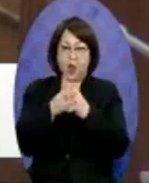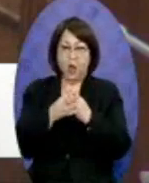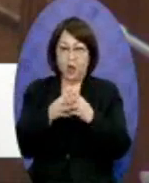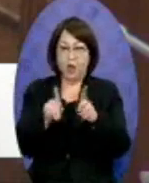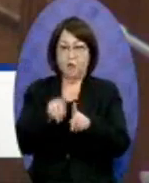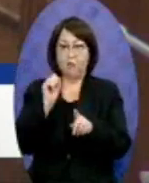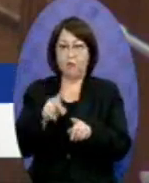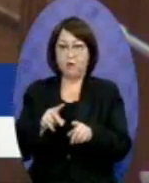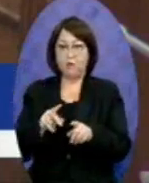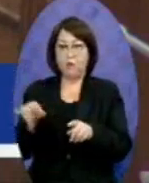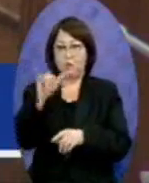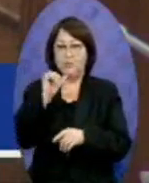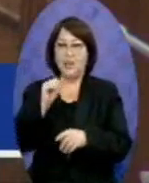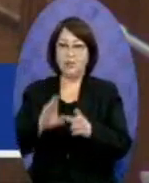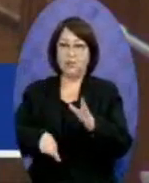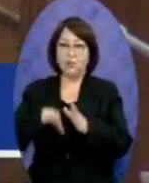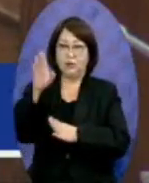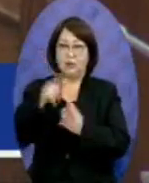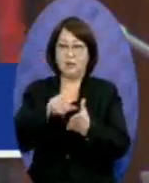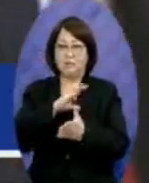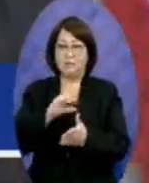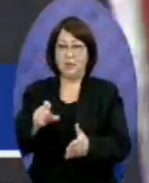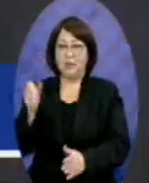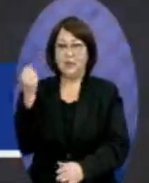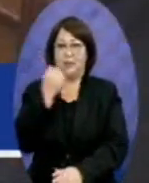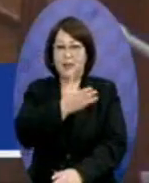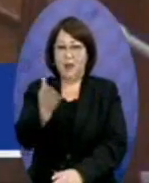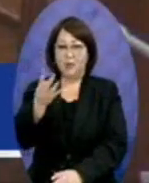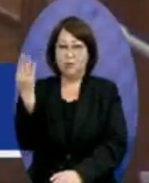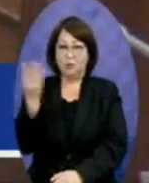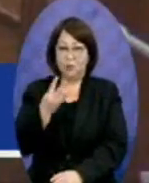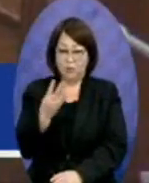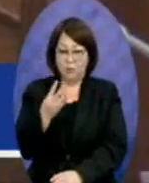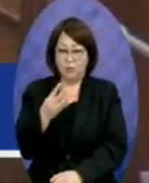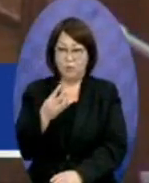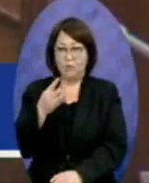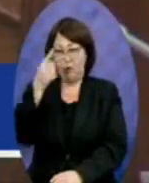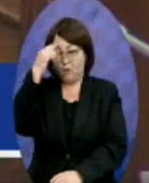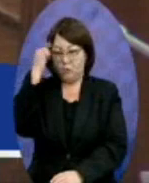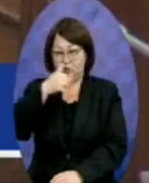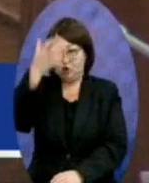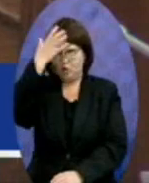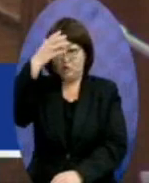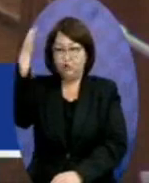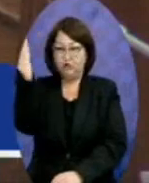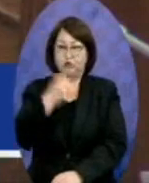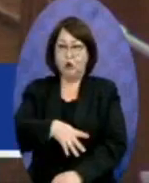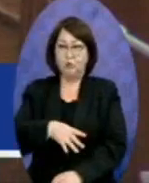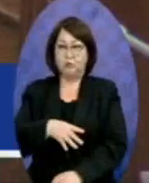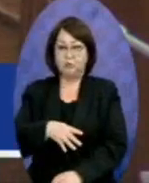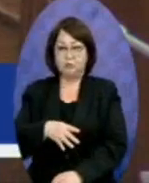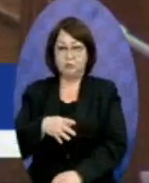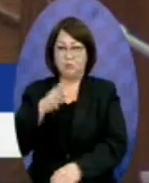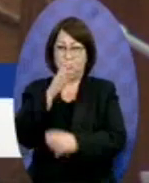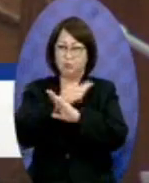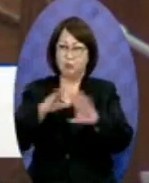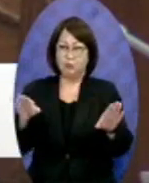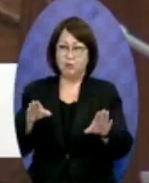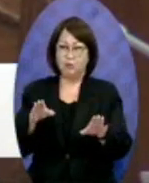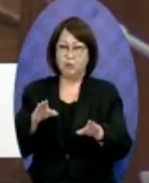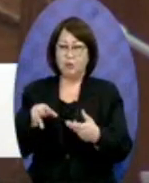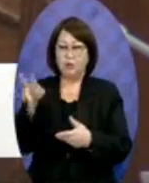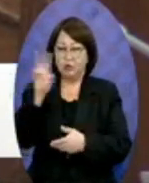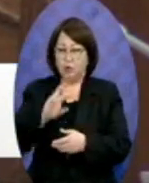яг жинхэнэ утгаараа мантуула зогсож байна. Монголын төрийг ингэж басч доромжиж болохгүй. Өнөөдөр долларын чи ханш өсөөд